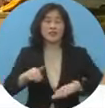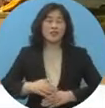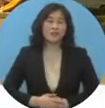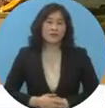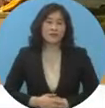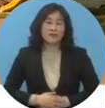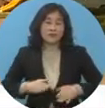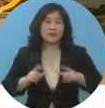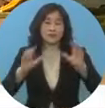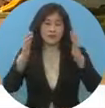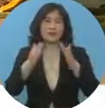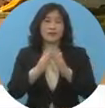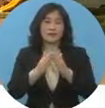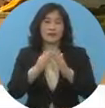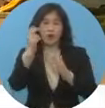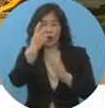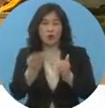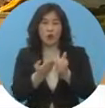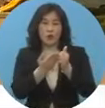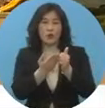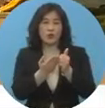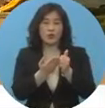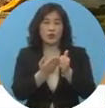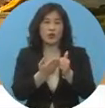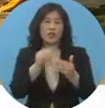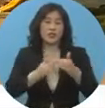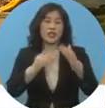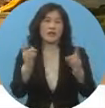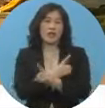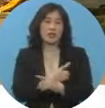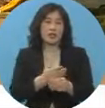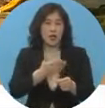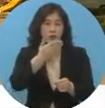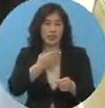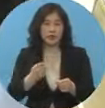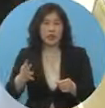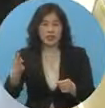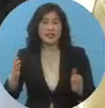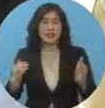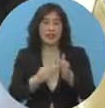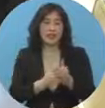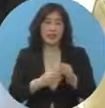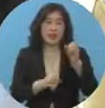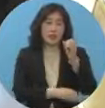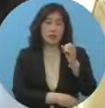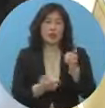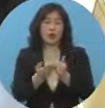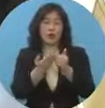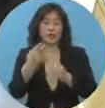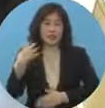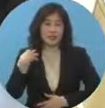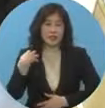전남지역 어린이집에 보육 지원 체계가 달라집니다 오전 9시부터 오후 4시까지 기본 보육이 제공되고